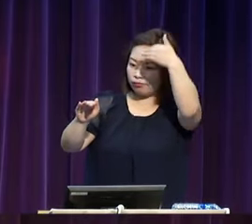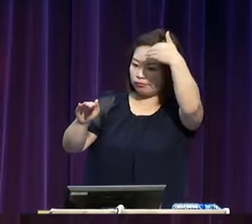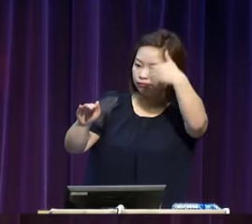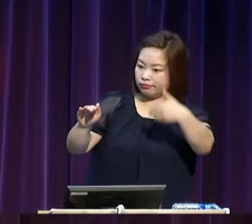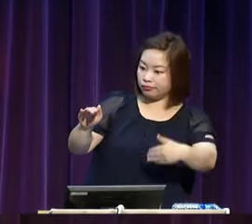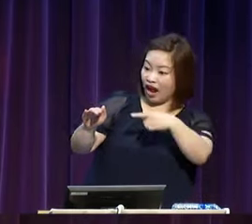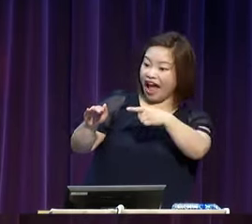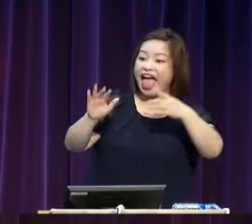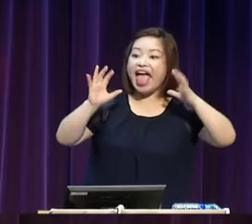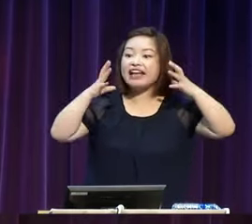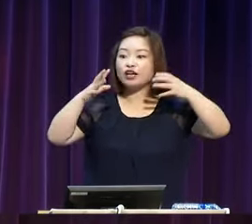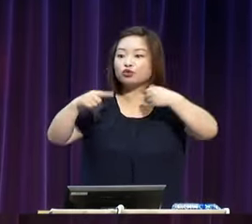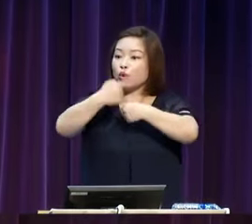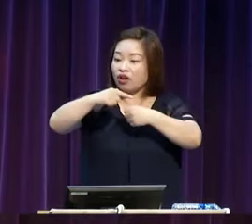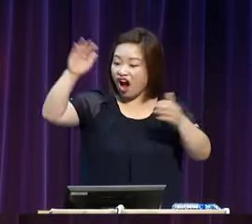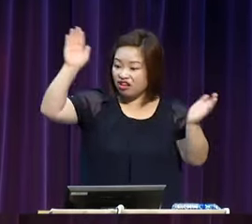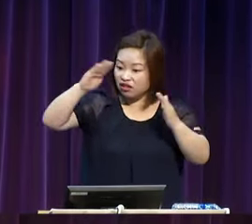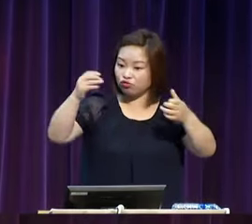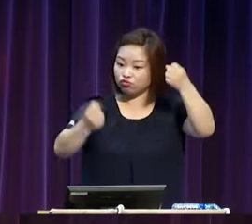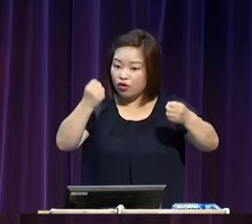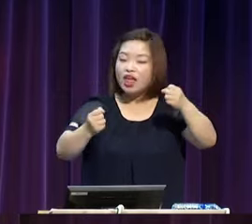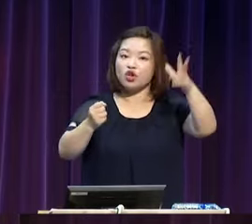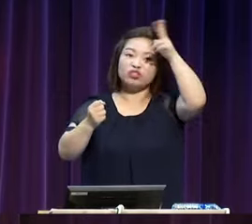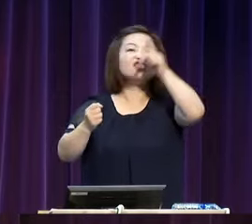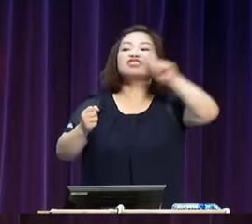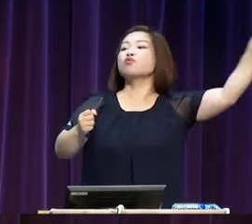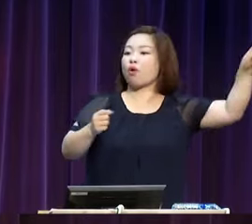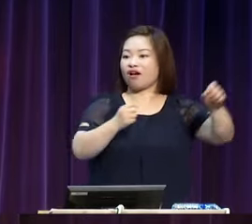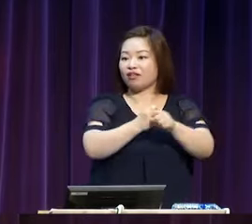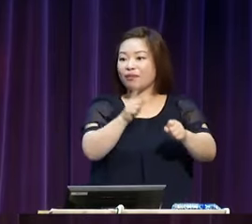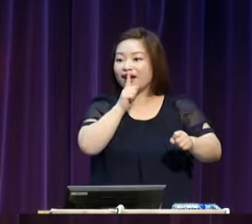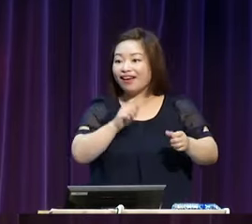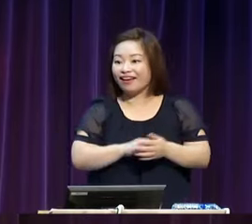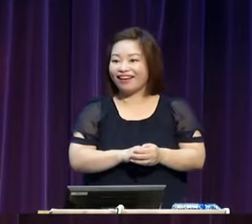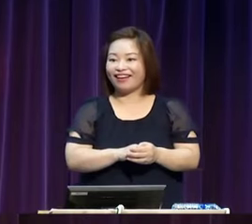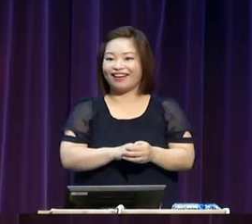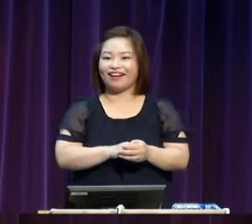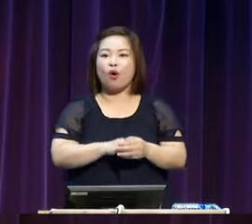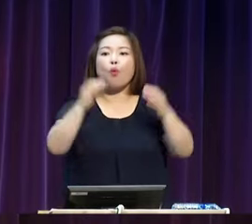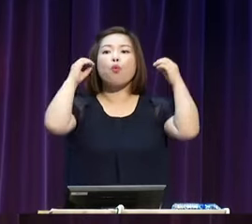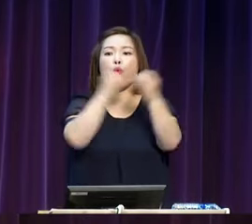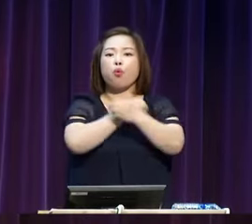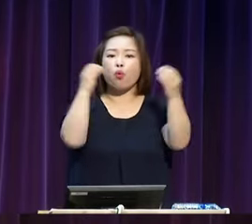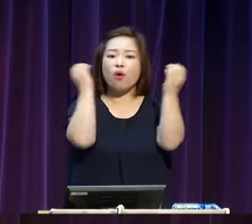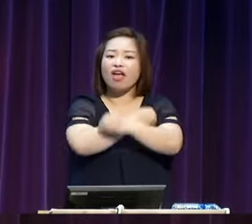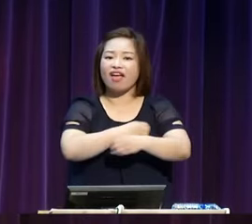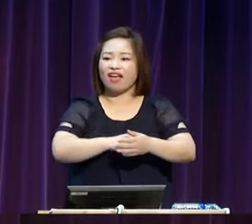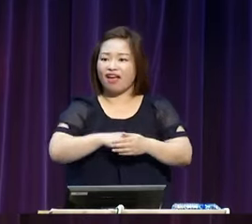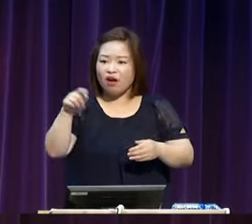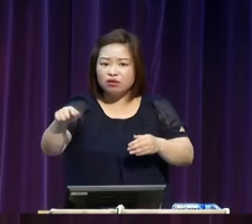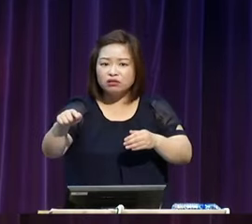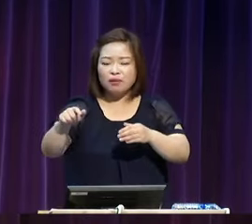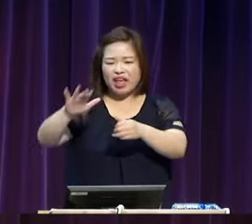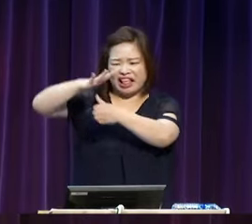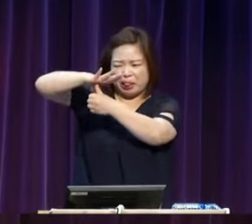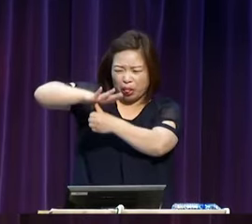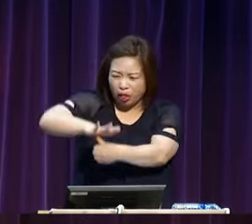나왔다고. 왜냐하면 보면 초등학생이거든요. 그러니까 아이가 지금 운전합니다. 그리고 경찰에 신고한다는